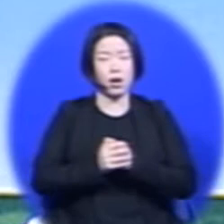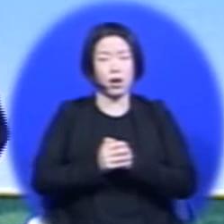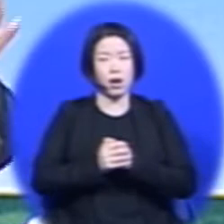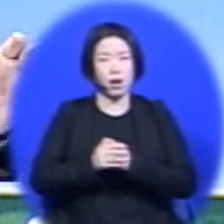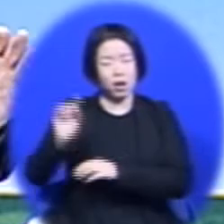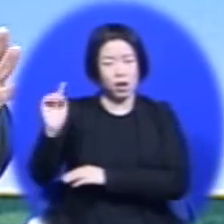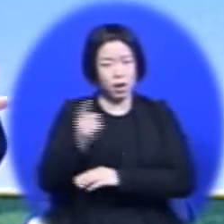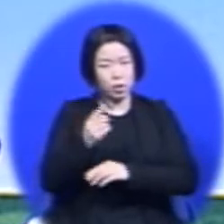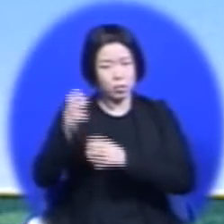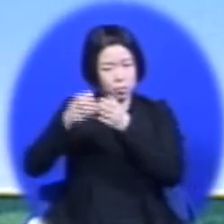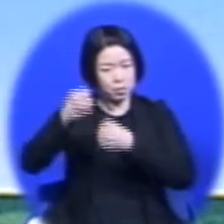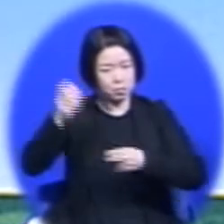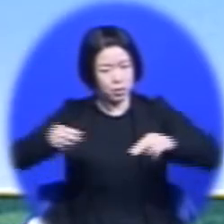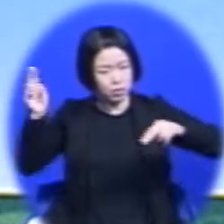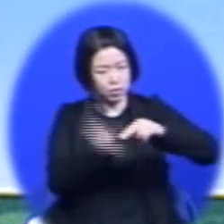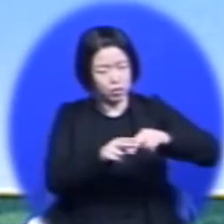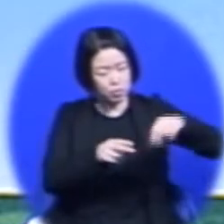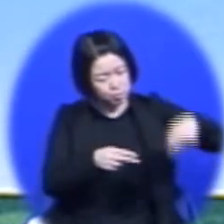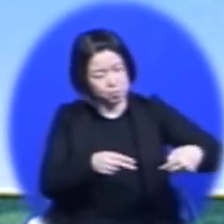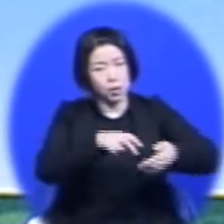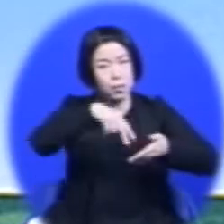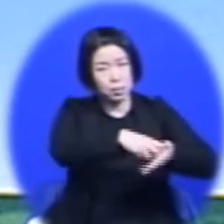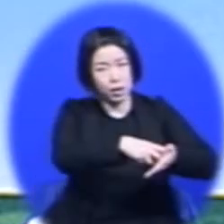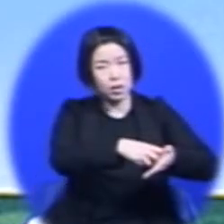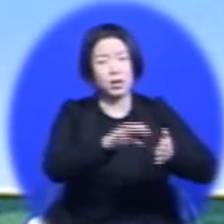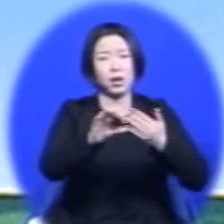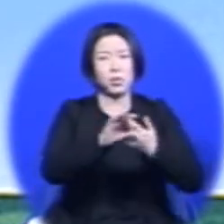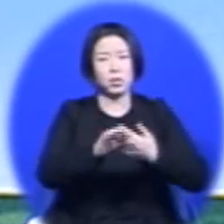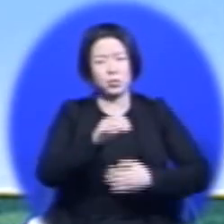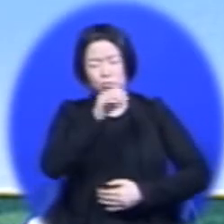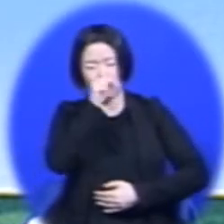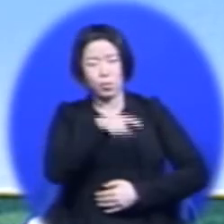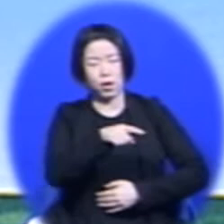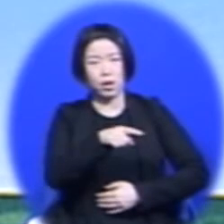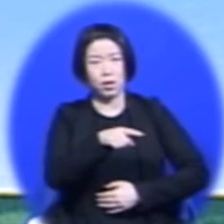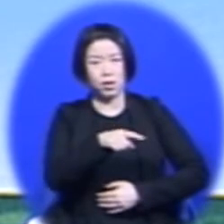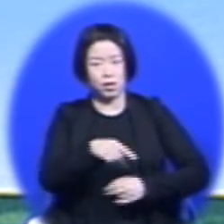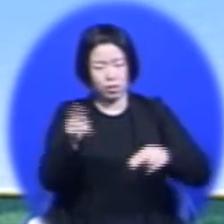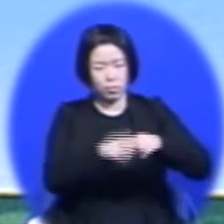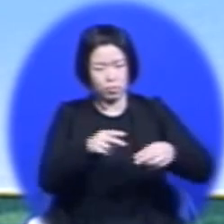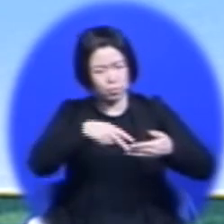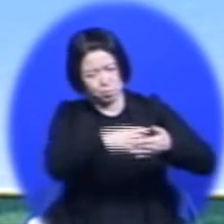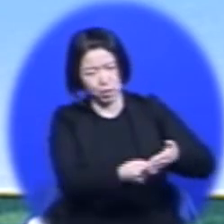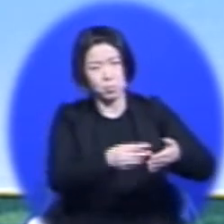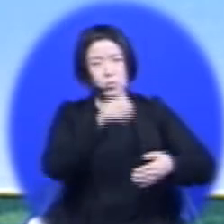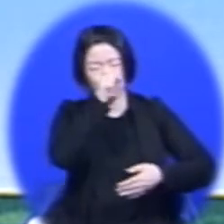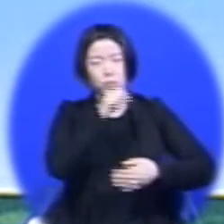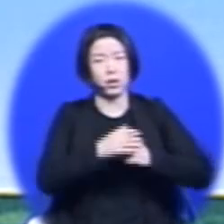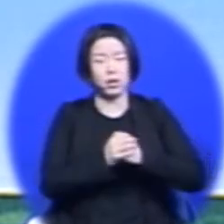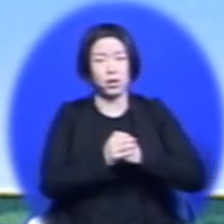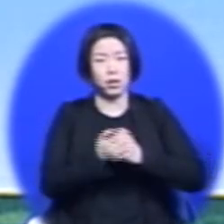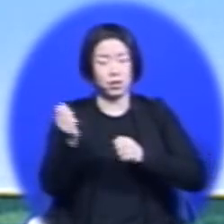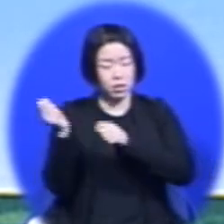야구방망이로 때려서 꼬꾸라지면 그러면 그렇게 기쁜 거예요. 쾌감이 느껴지는. 때리는데 안